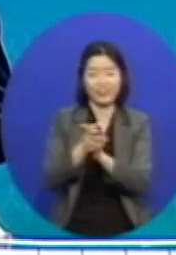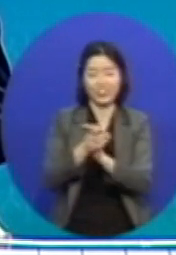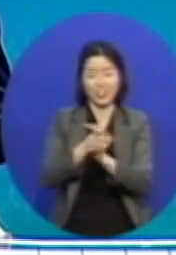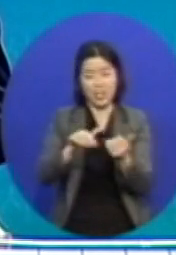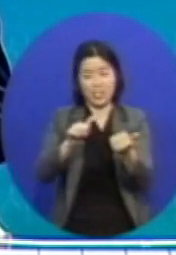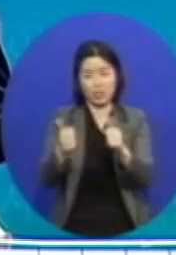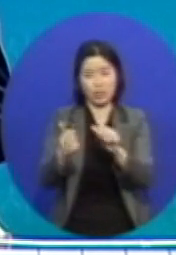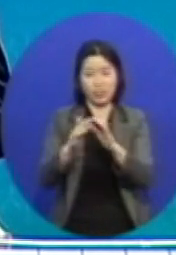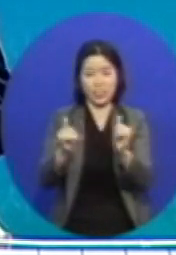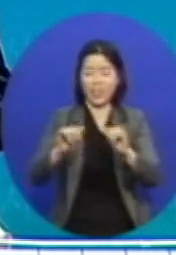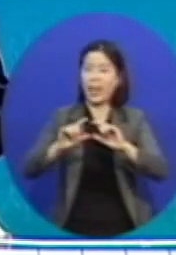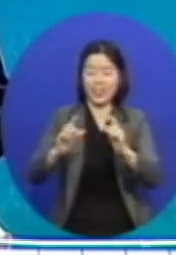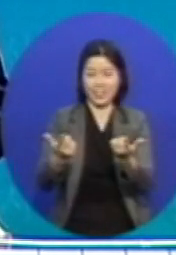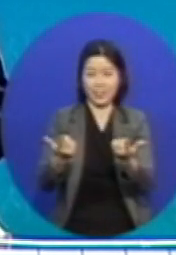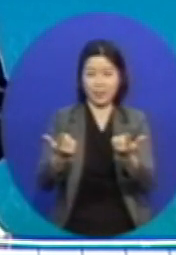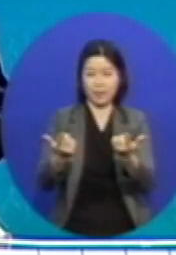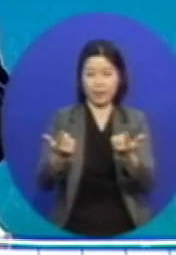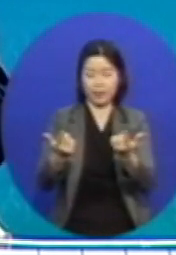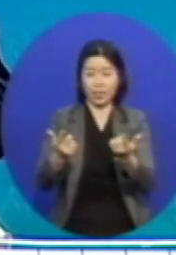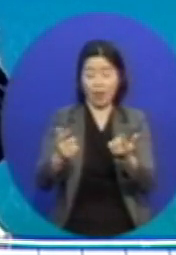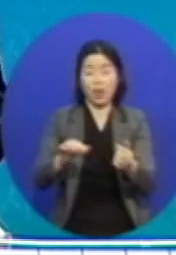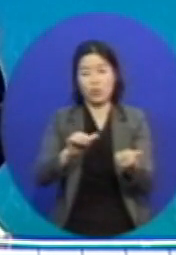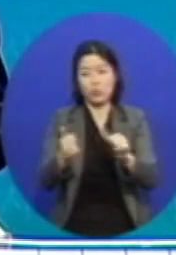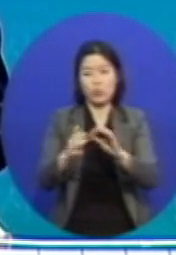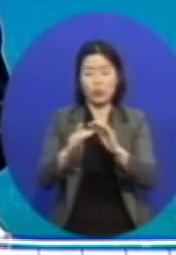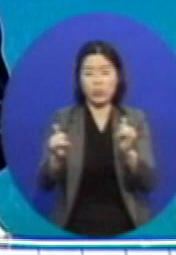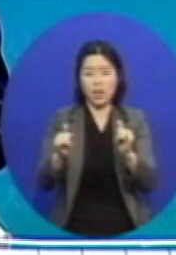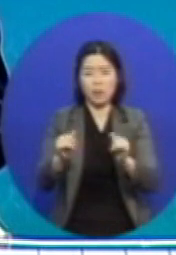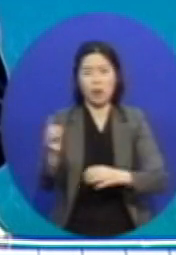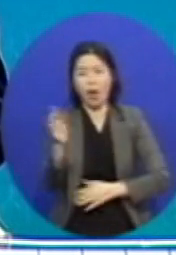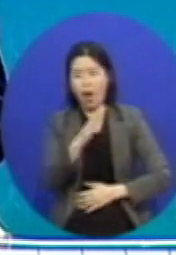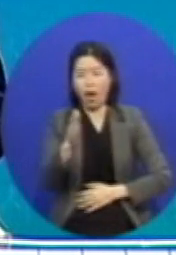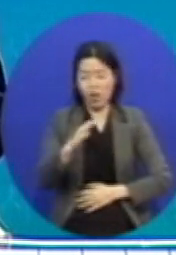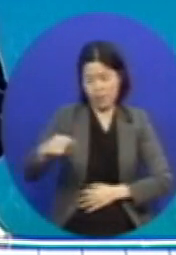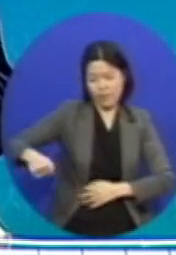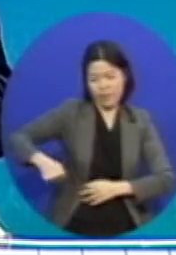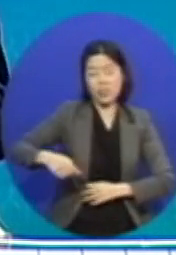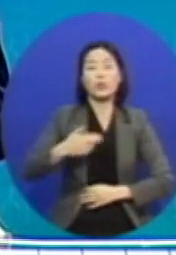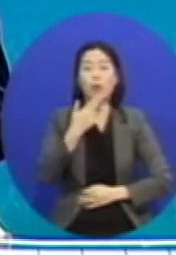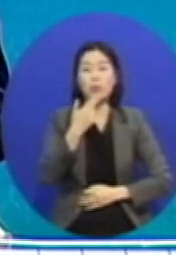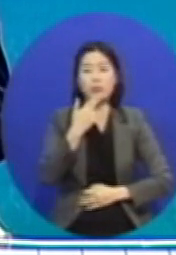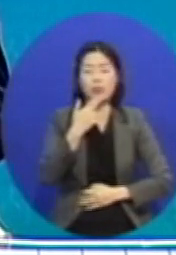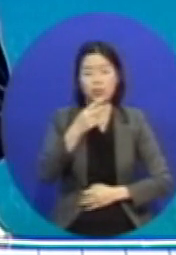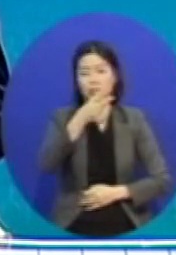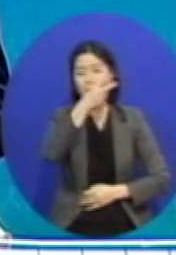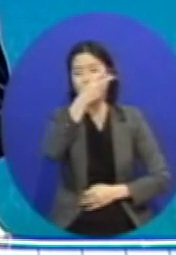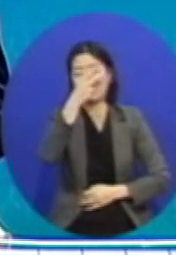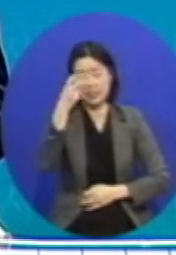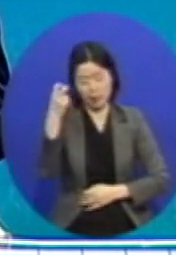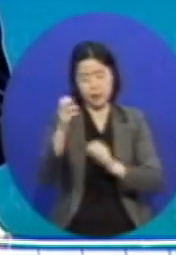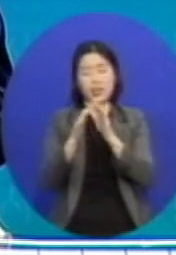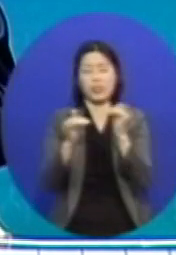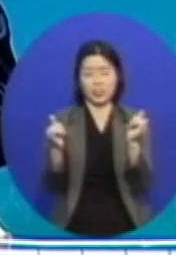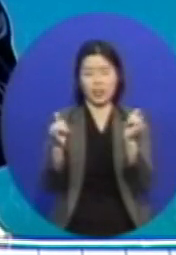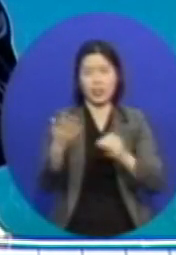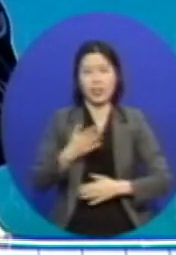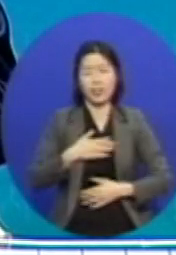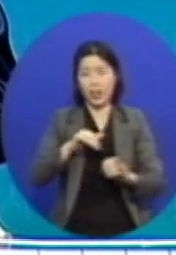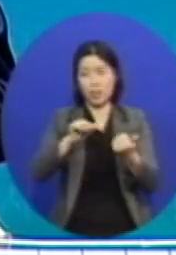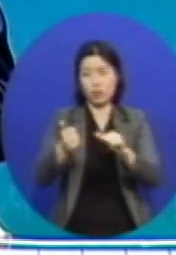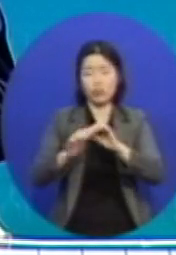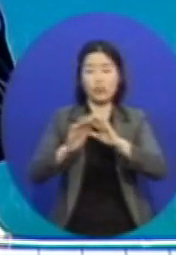자는 아니에요 죽은 사람은 아예 딜 임도 없으니까 잠자는 자거나 내가 죽은 건